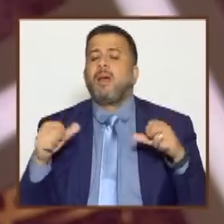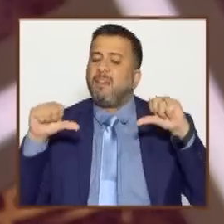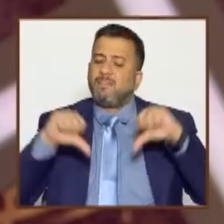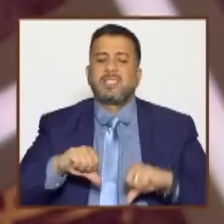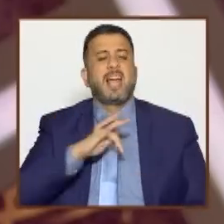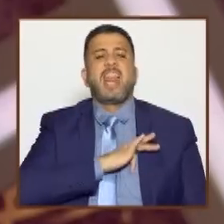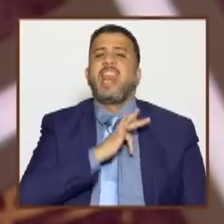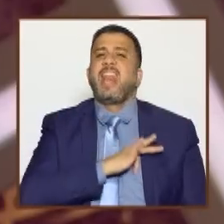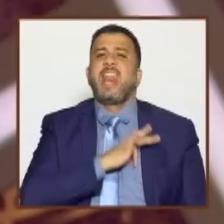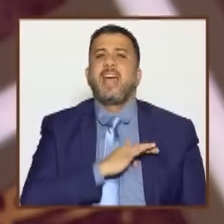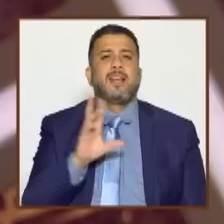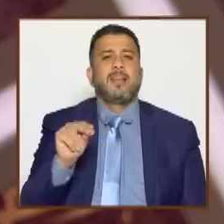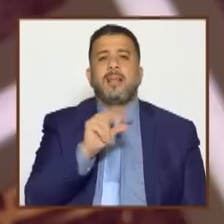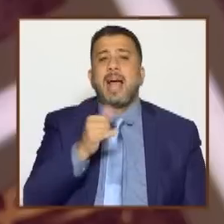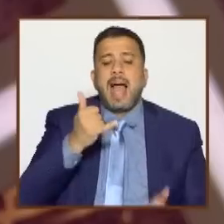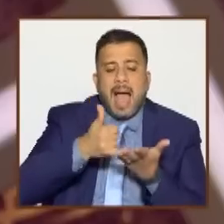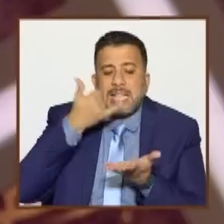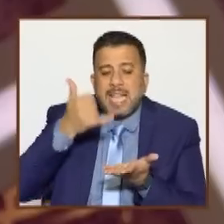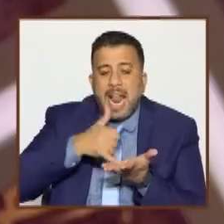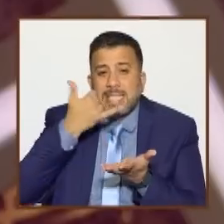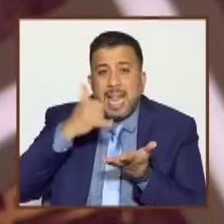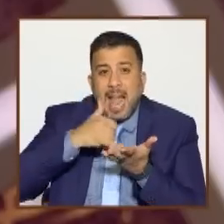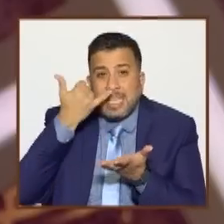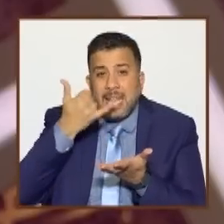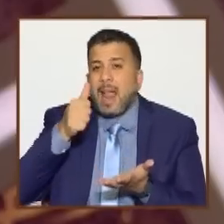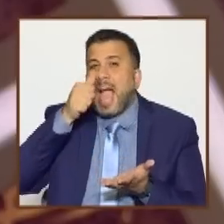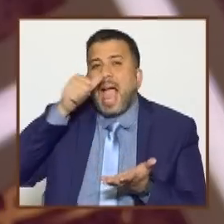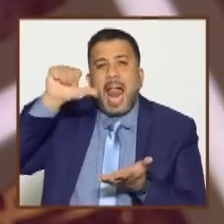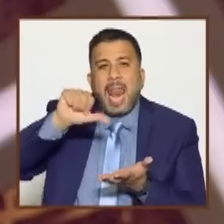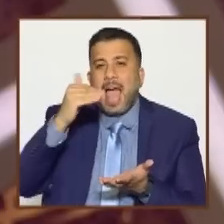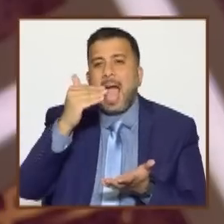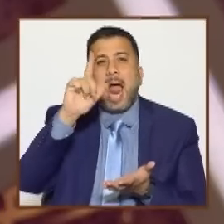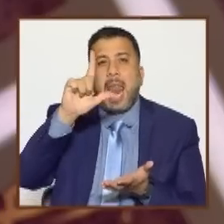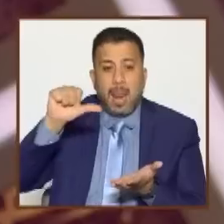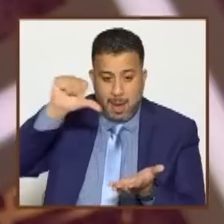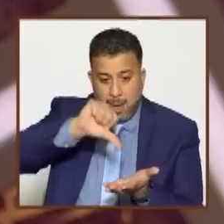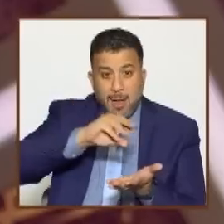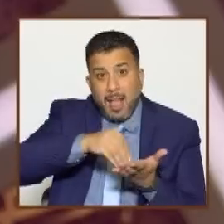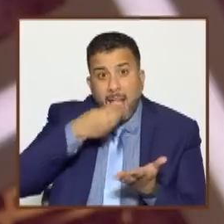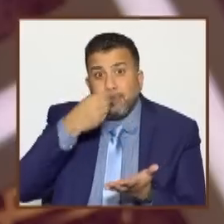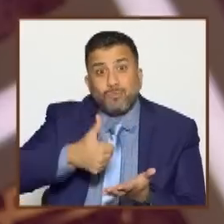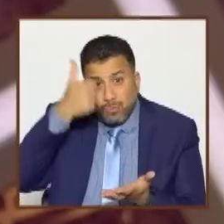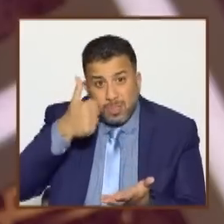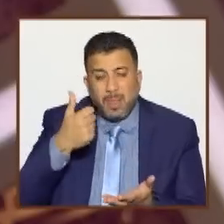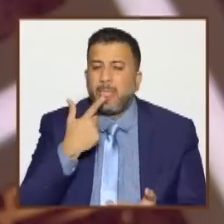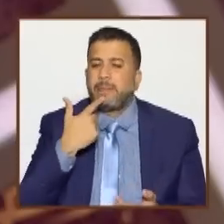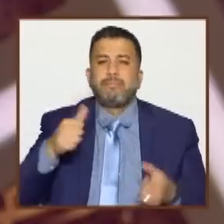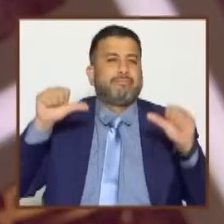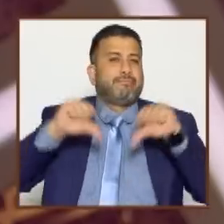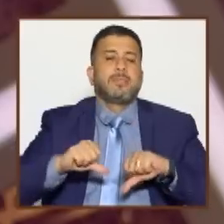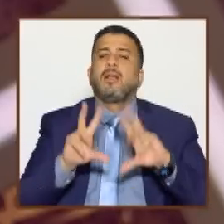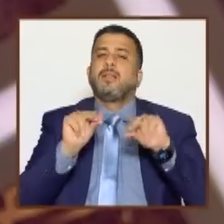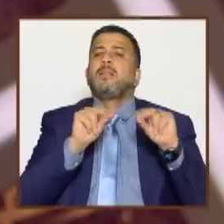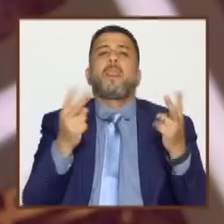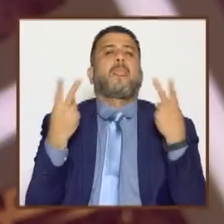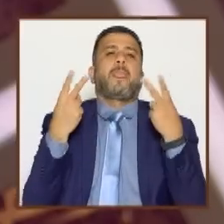الخل العسل، ولا يكون للإنسان حظ ولا نصيب في هذا العمل إلا التعب. وأما العزيمة فلا بد من